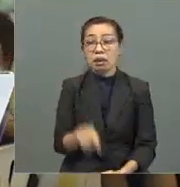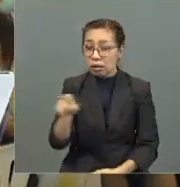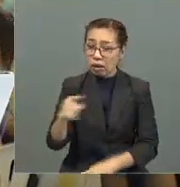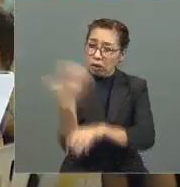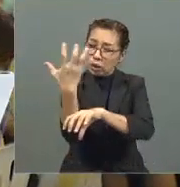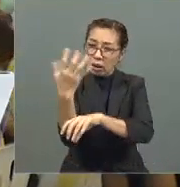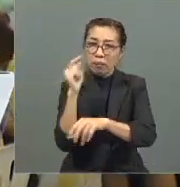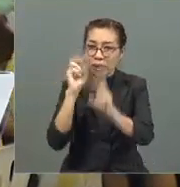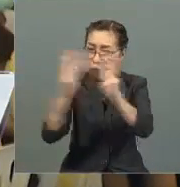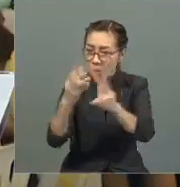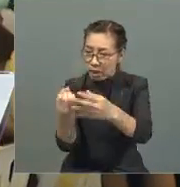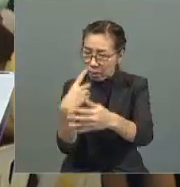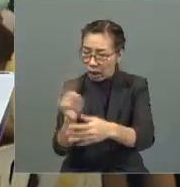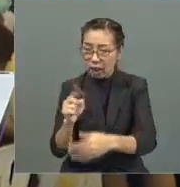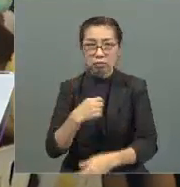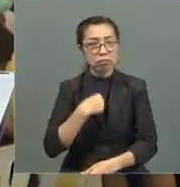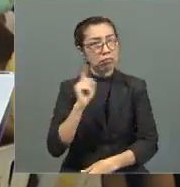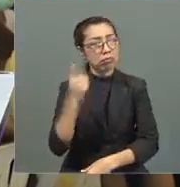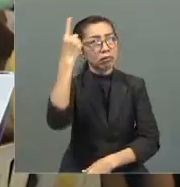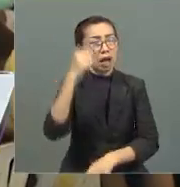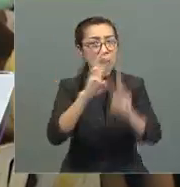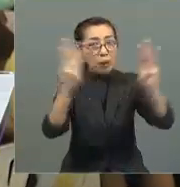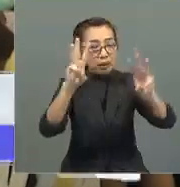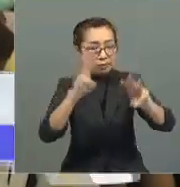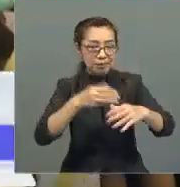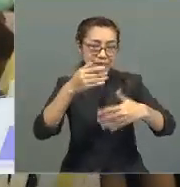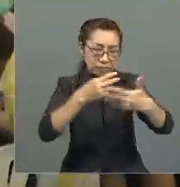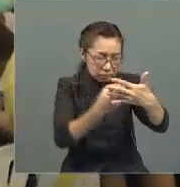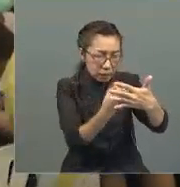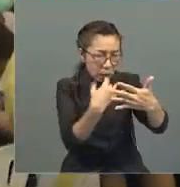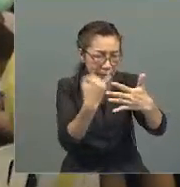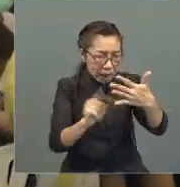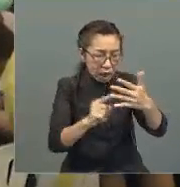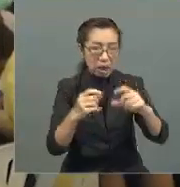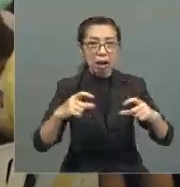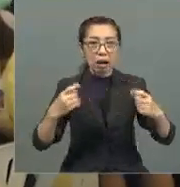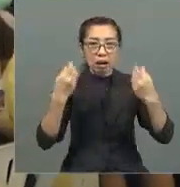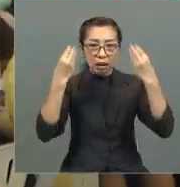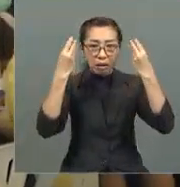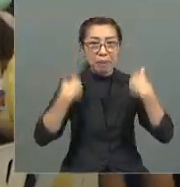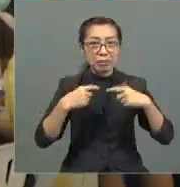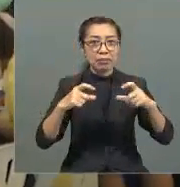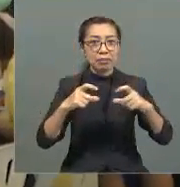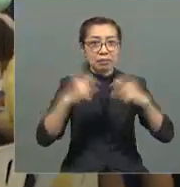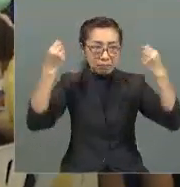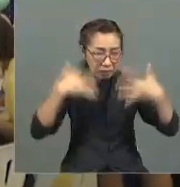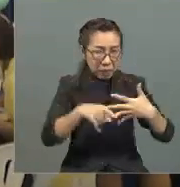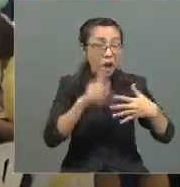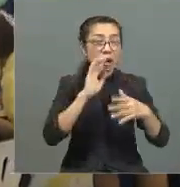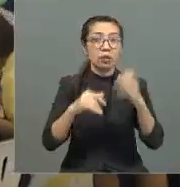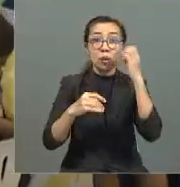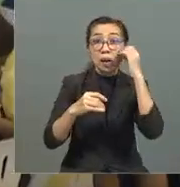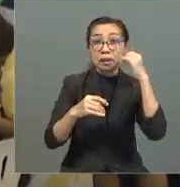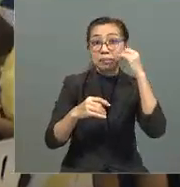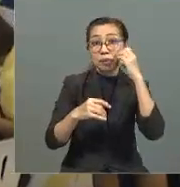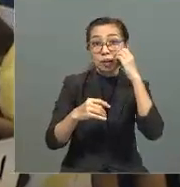ะไร ไปตอนแรกบอกบัตรประชาชนไม่ตรงโอ้ยไอ้เบอร์โทรศัพท์ไม่ตรงครั้ง